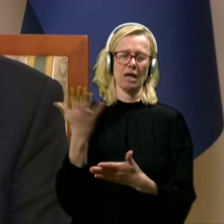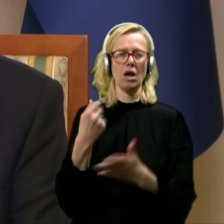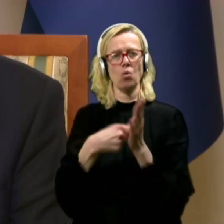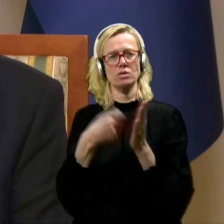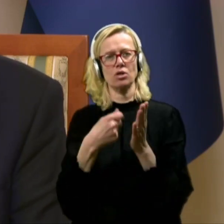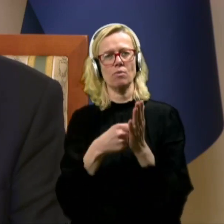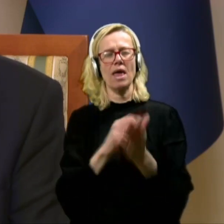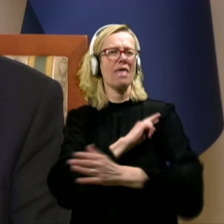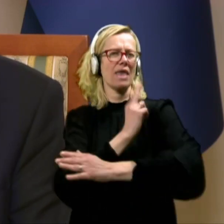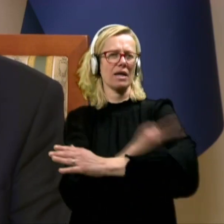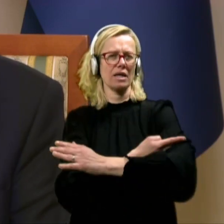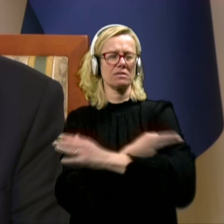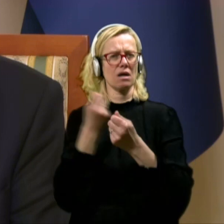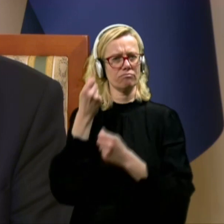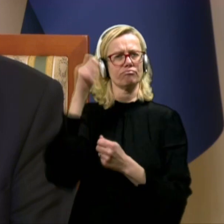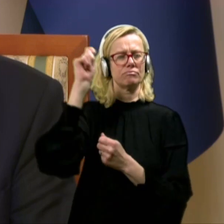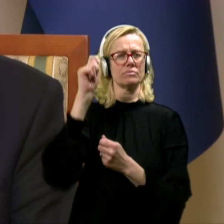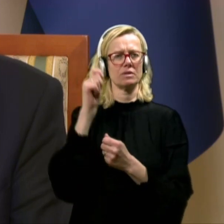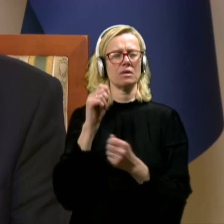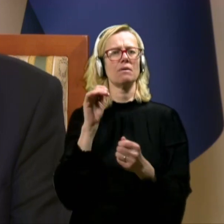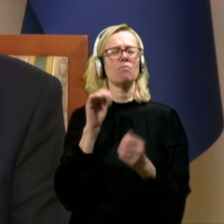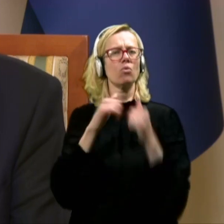je energetska draginja posebej prizadela,